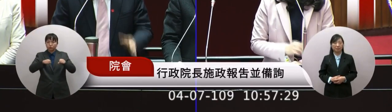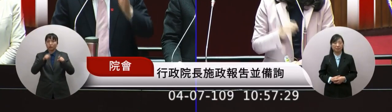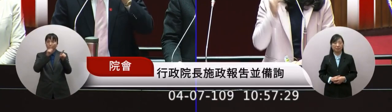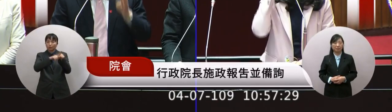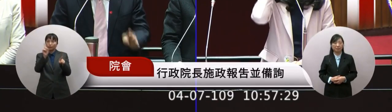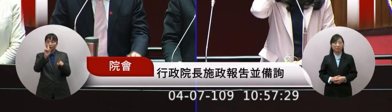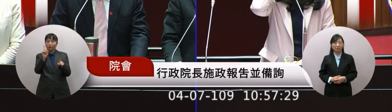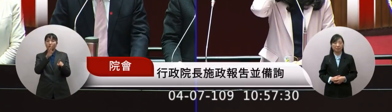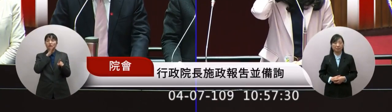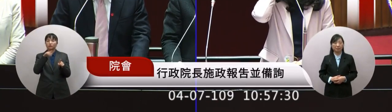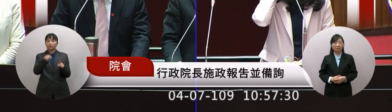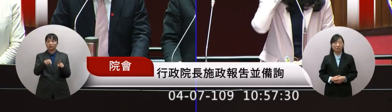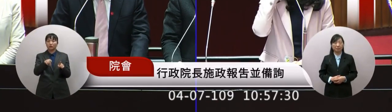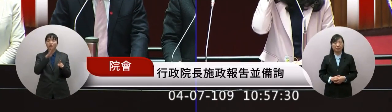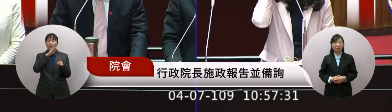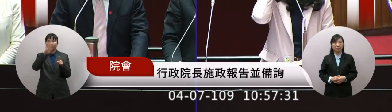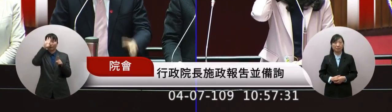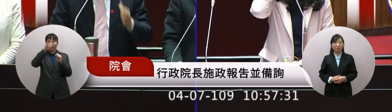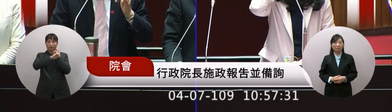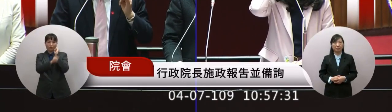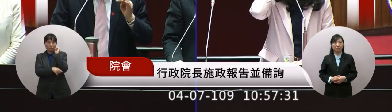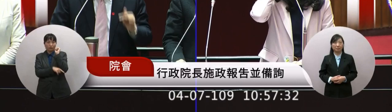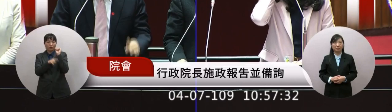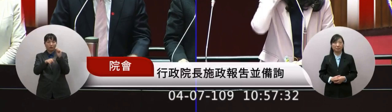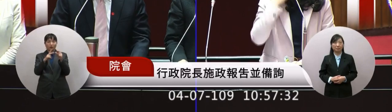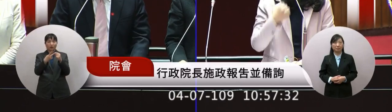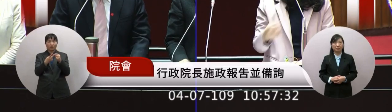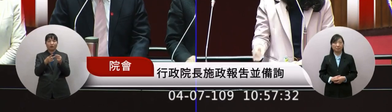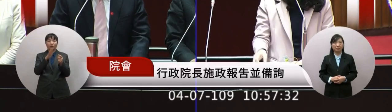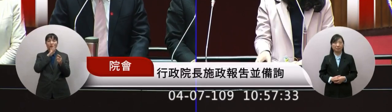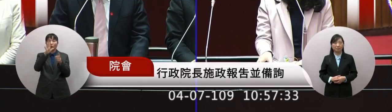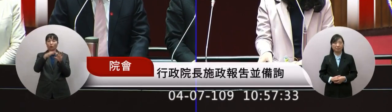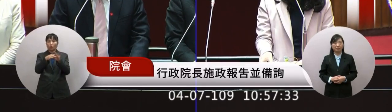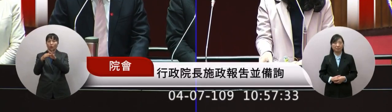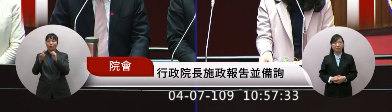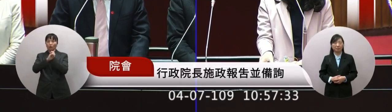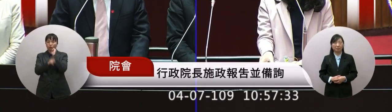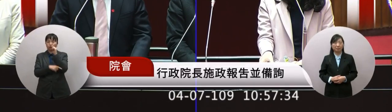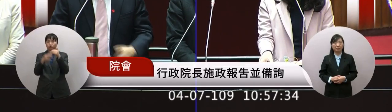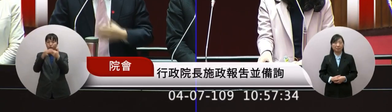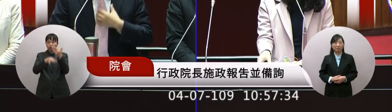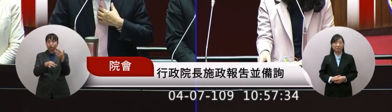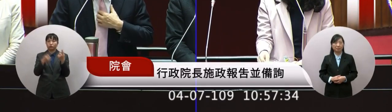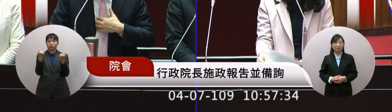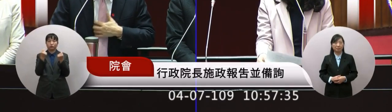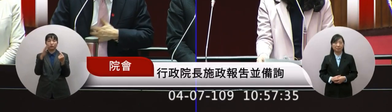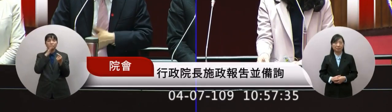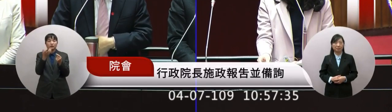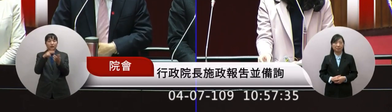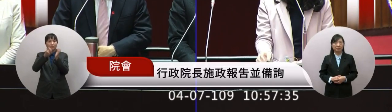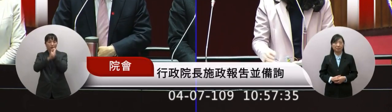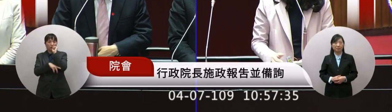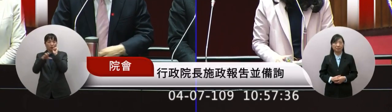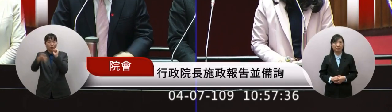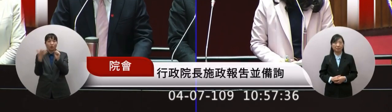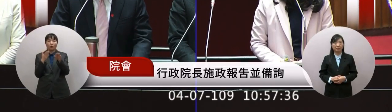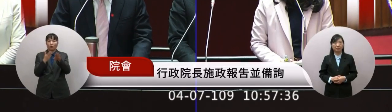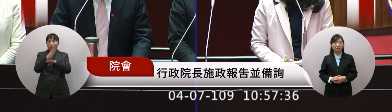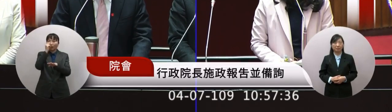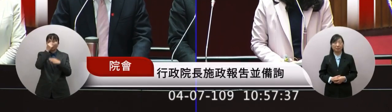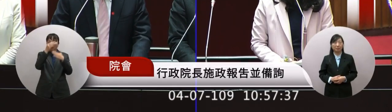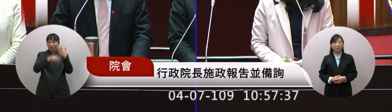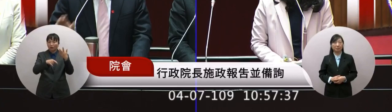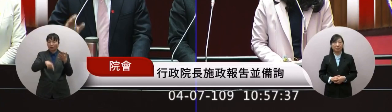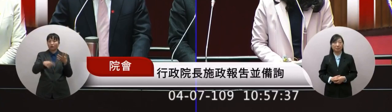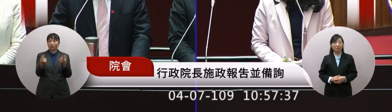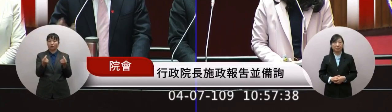据灾防法及相关法律规定，包括贵院刚刚通过的特别条